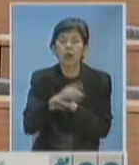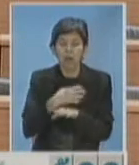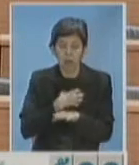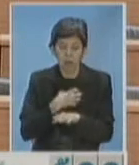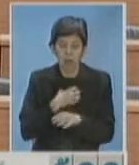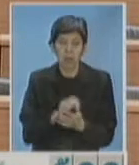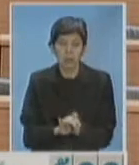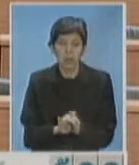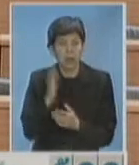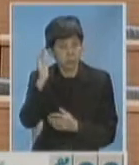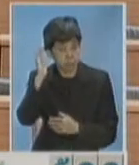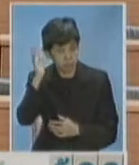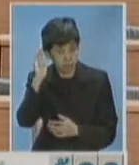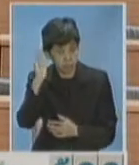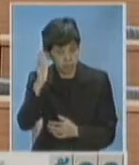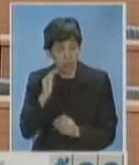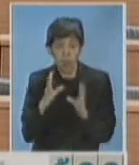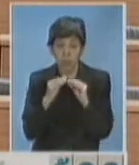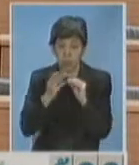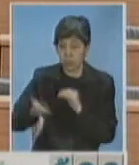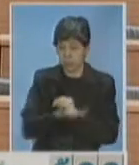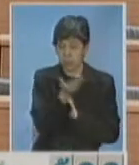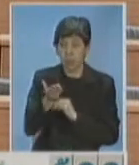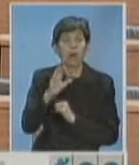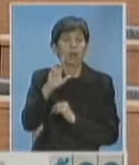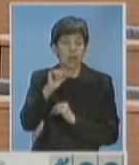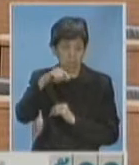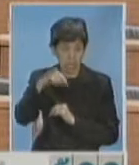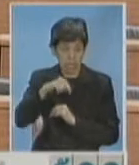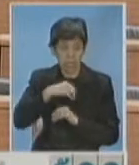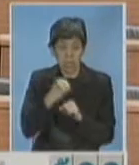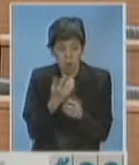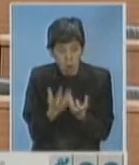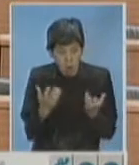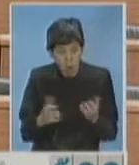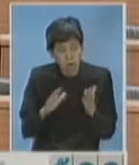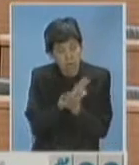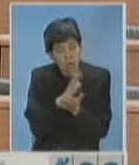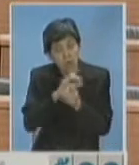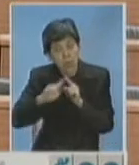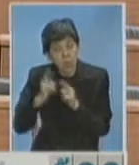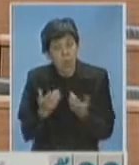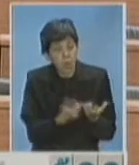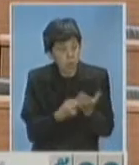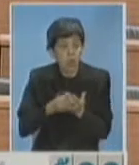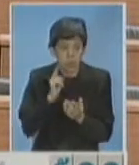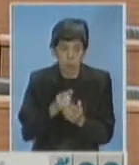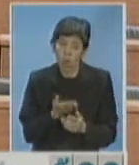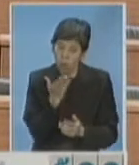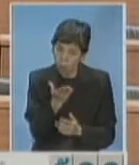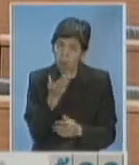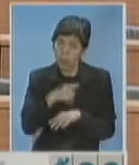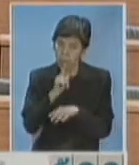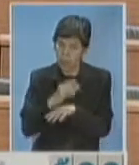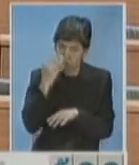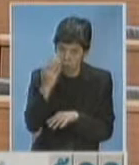ครับว่าในการอภิปรายเนี่ยในห้องประชุมสภาแห่งนี้การนำวัตถุเอกสารใดๆมาแสดงในห้องประชุมนี้ควรจะต้องมีการขออนุญาตท่